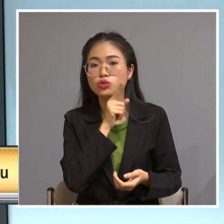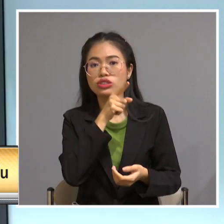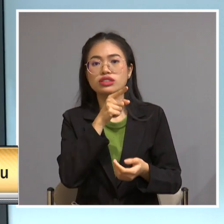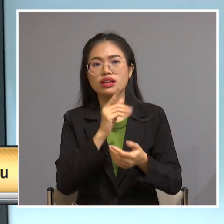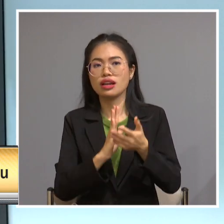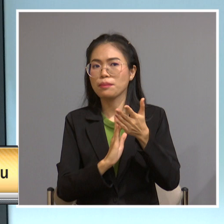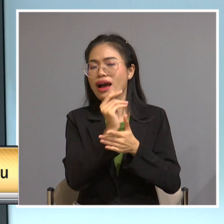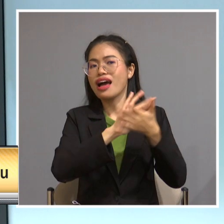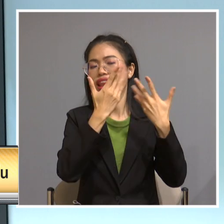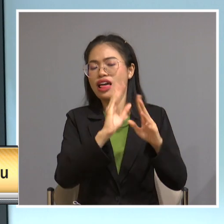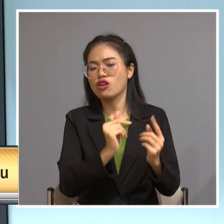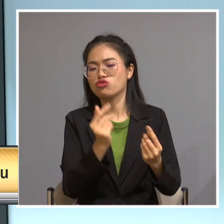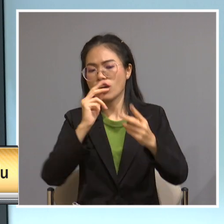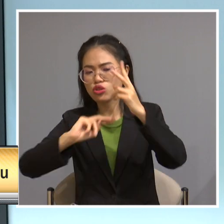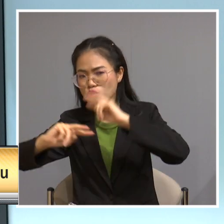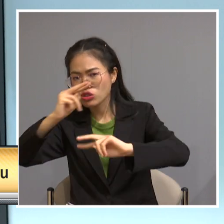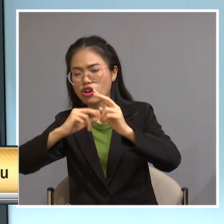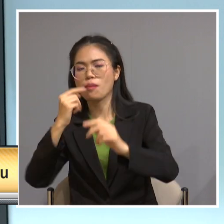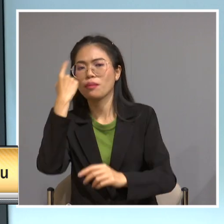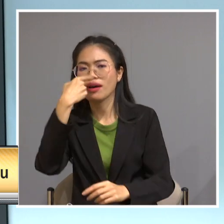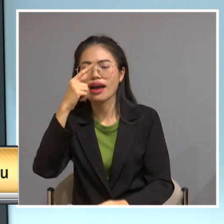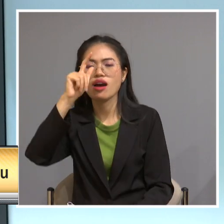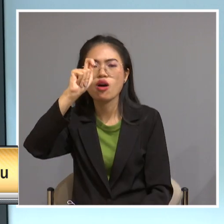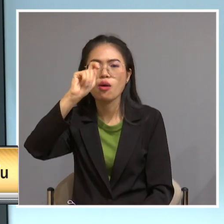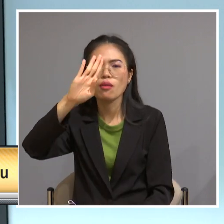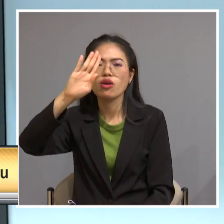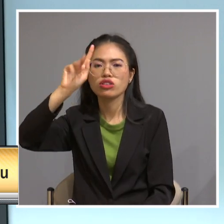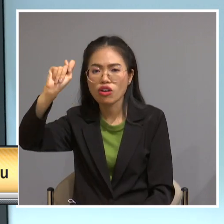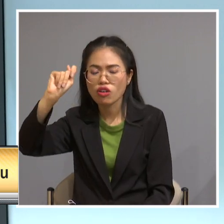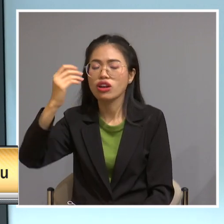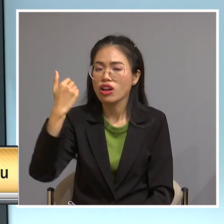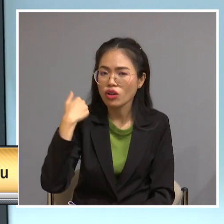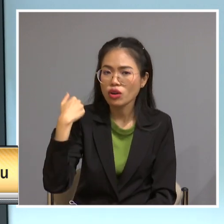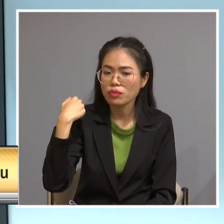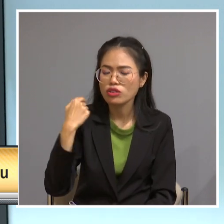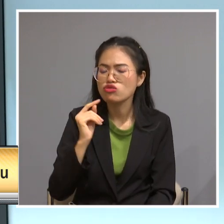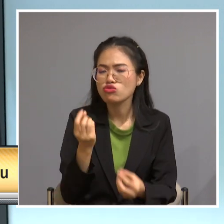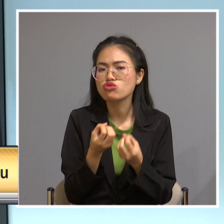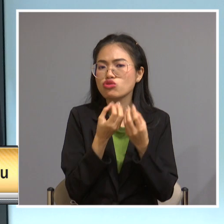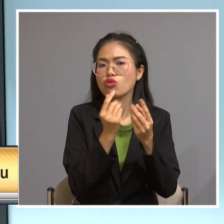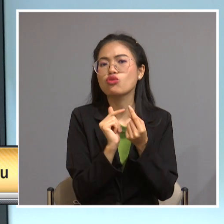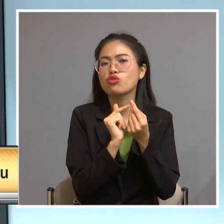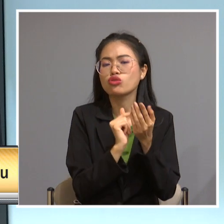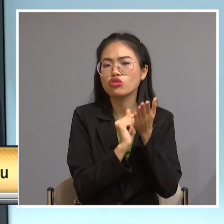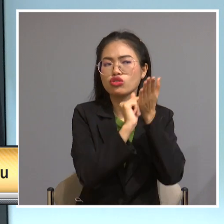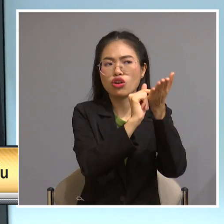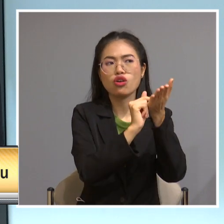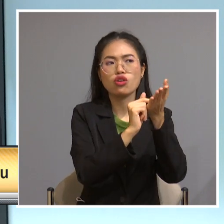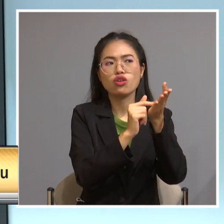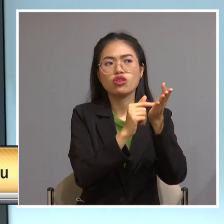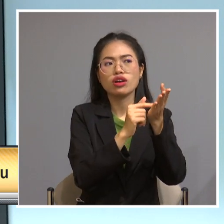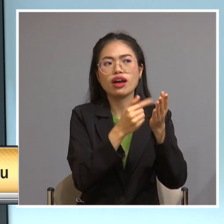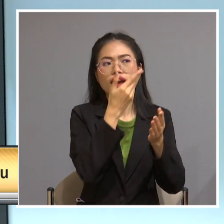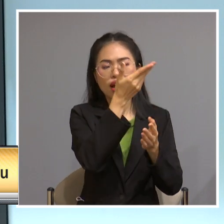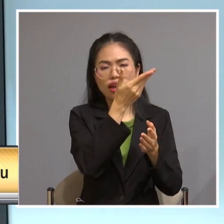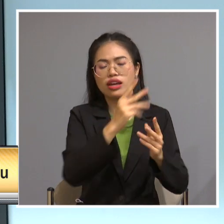ไปที่กรมท้องถินตรสอบแล้วก็มาที่ ข้กำเองกกการเพื่อน่ำเสนอผมอัี้คือไม่